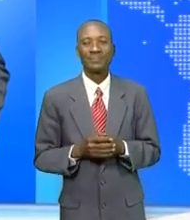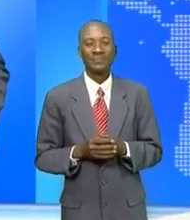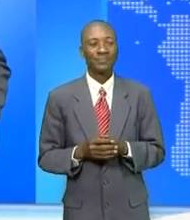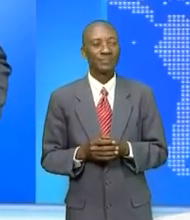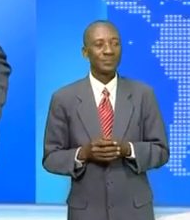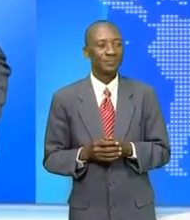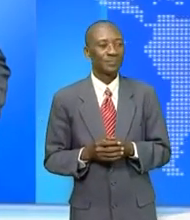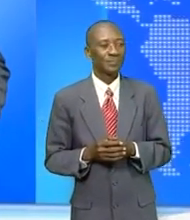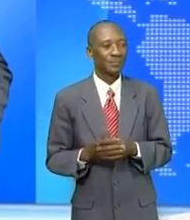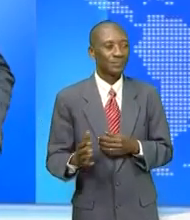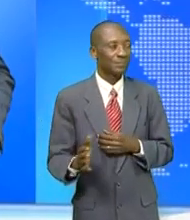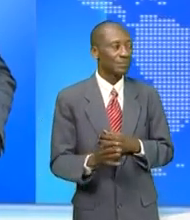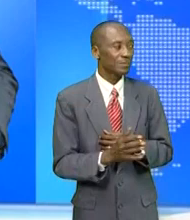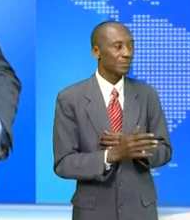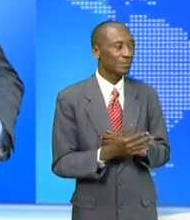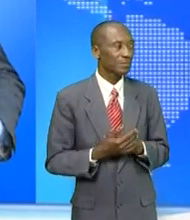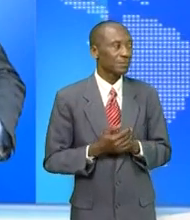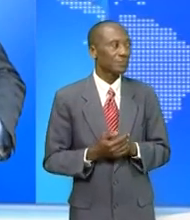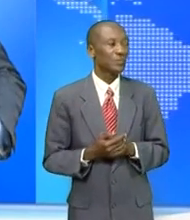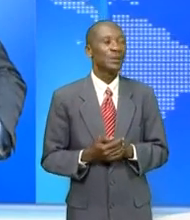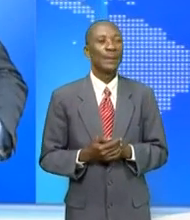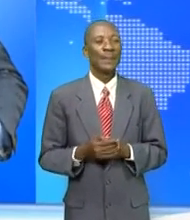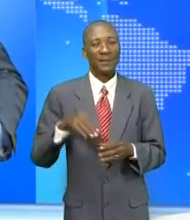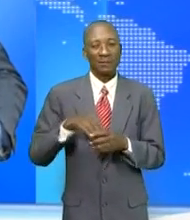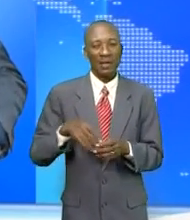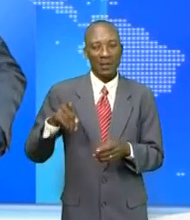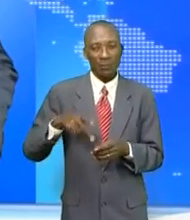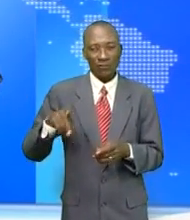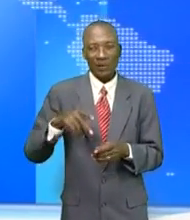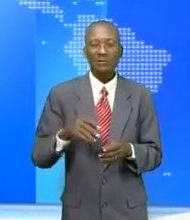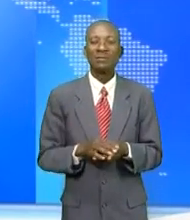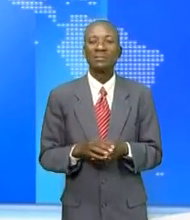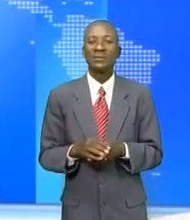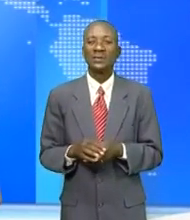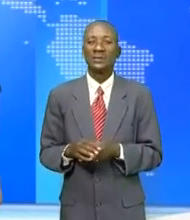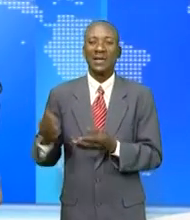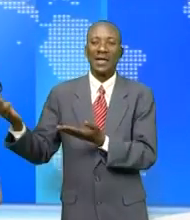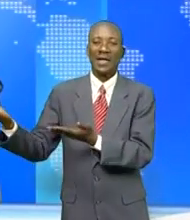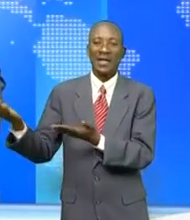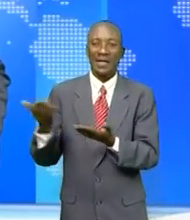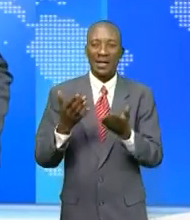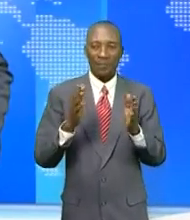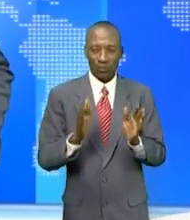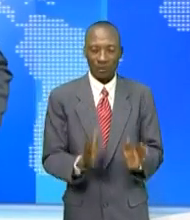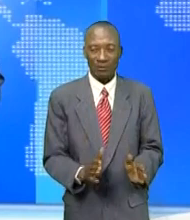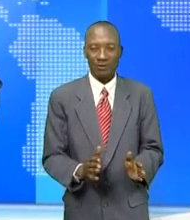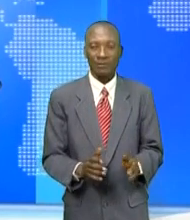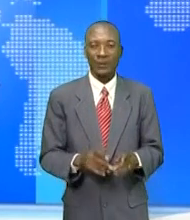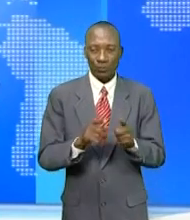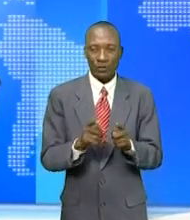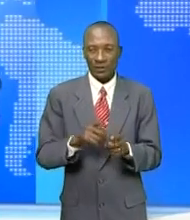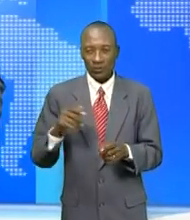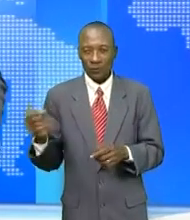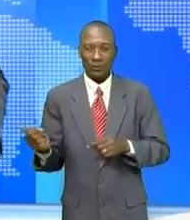Des comités pétroliers importateurs en province, eh bien l'idée fait son chemin. Le ministre des Hydrocarbures, Didier Moudimbou, en